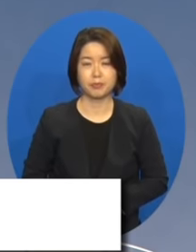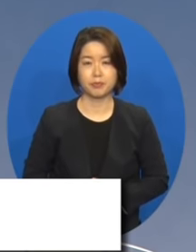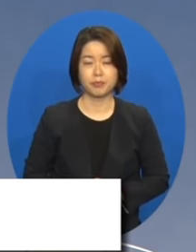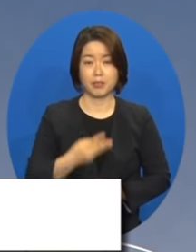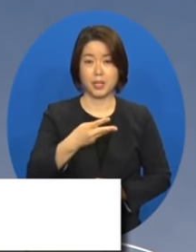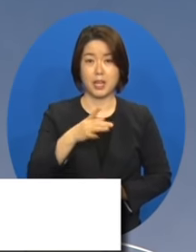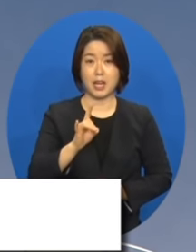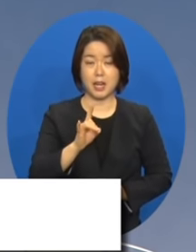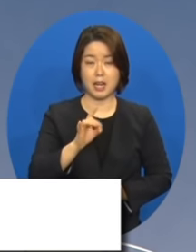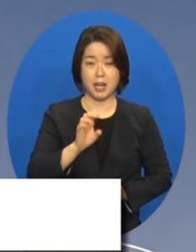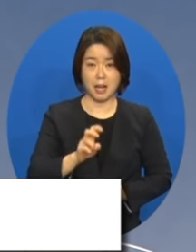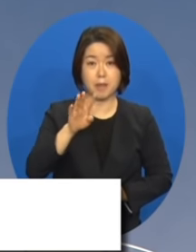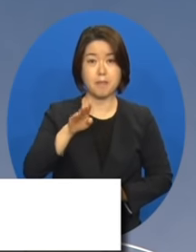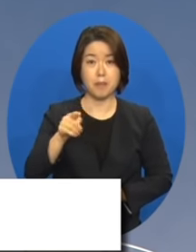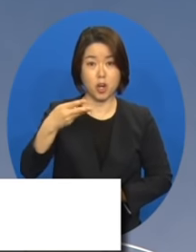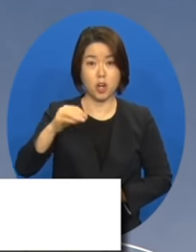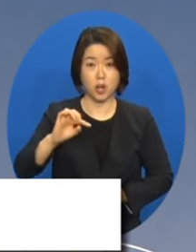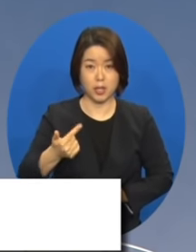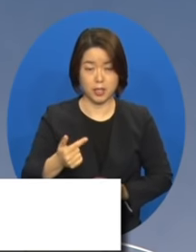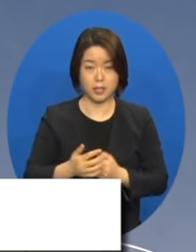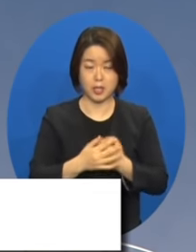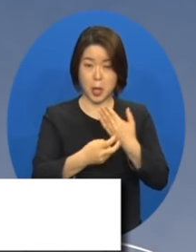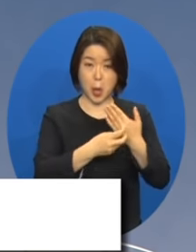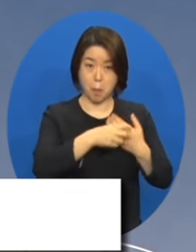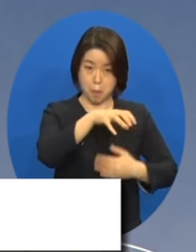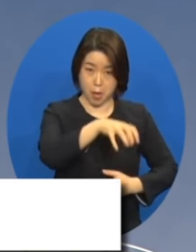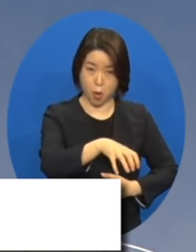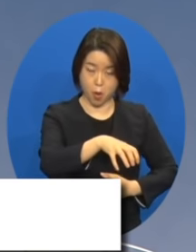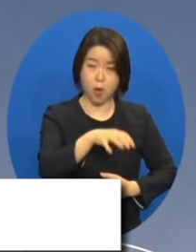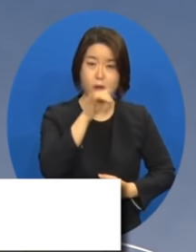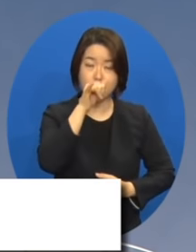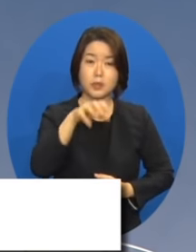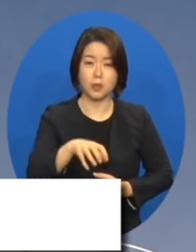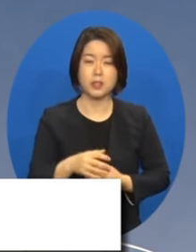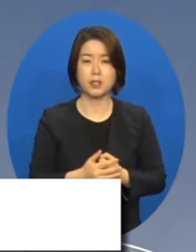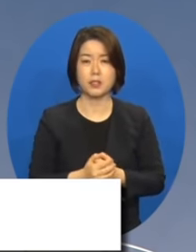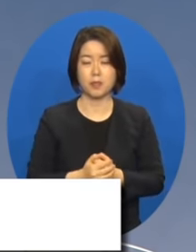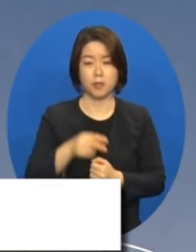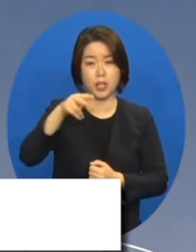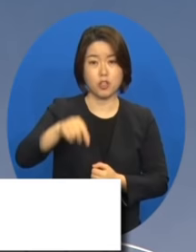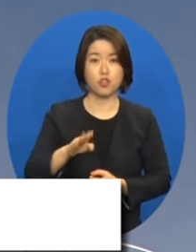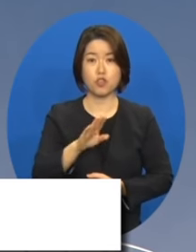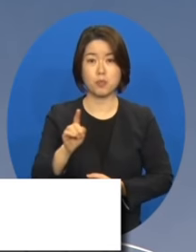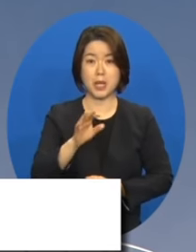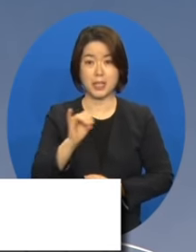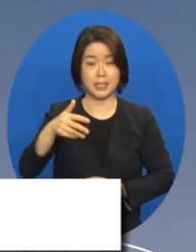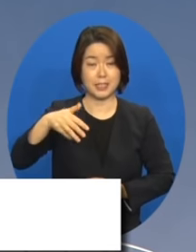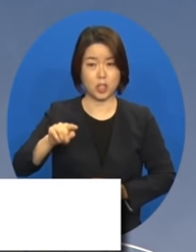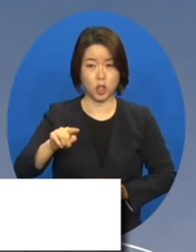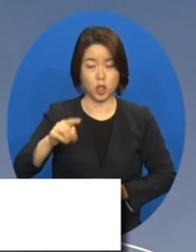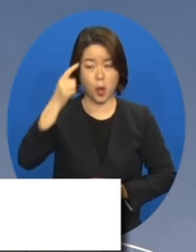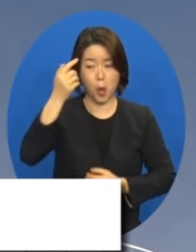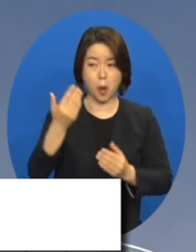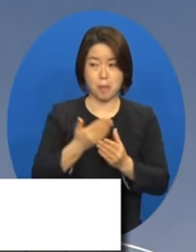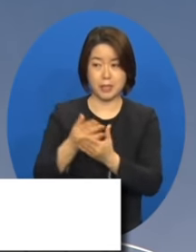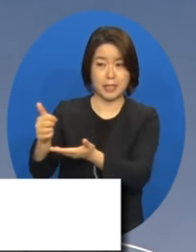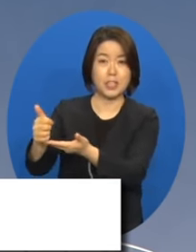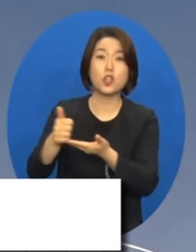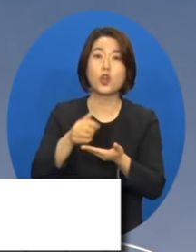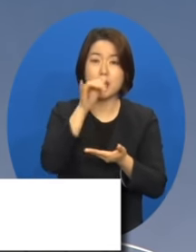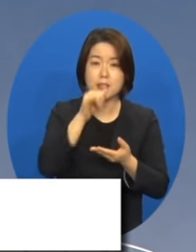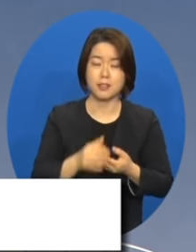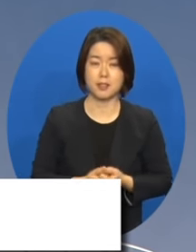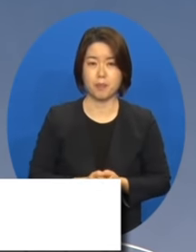램 버린 아프리카 있는 앰버 린 병원이 있는 그곳에서 숲 아이즈 박사의 초청이 왔습니다 한번 이